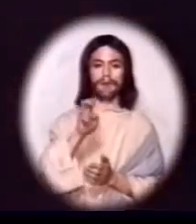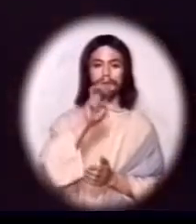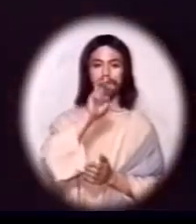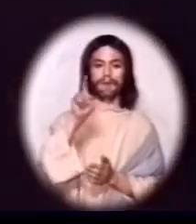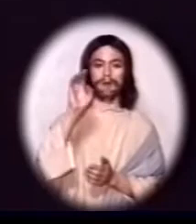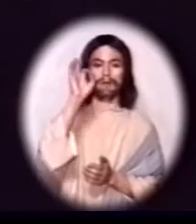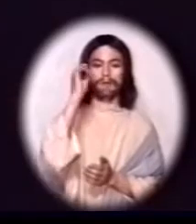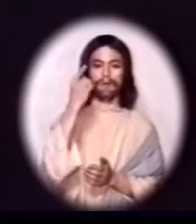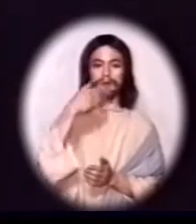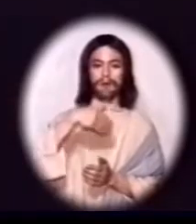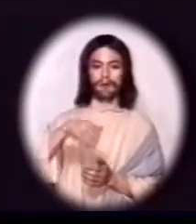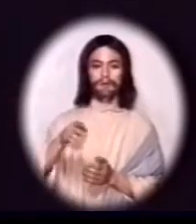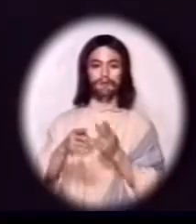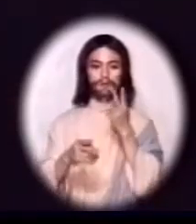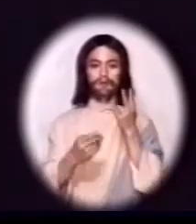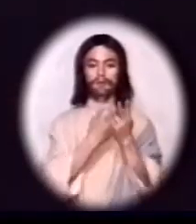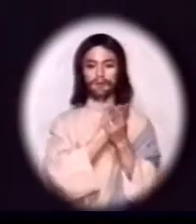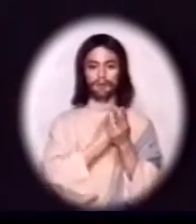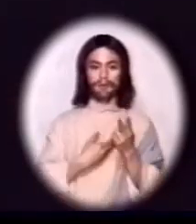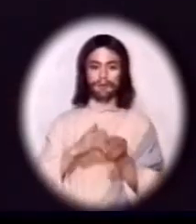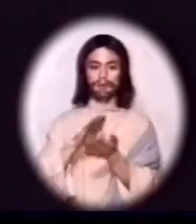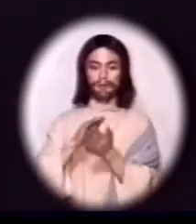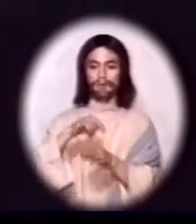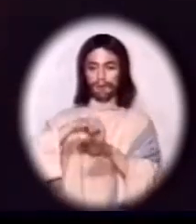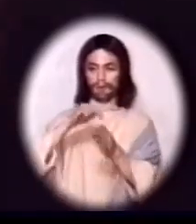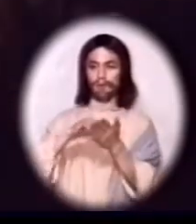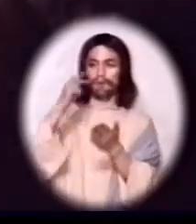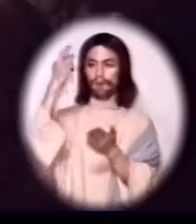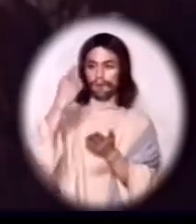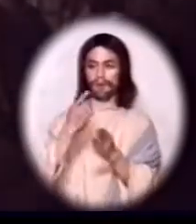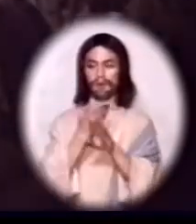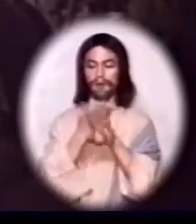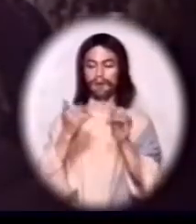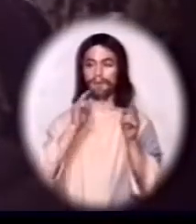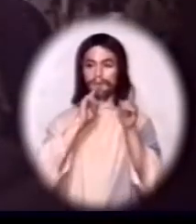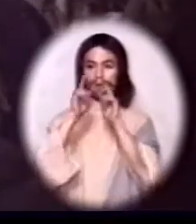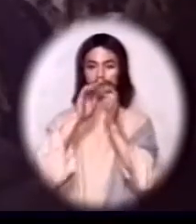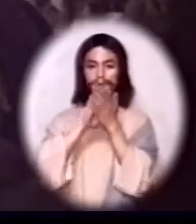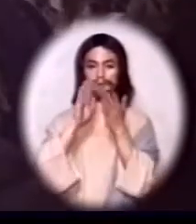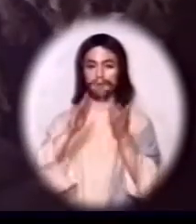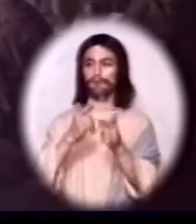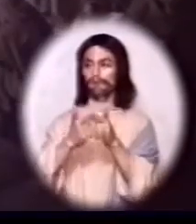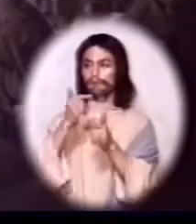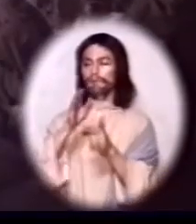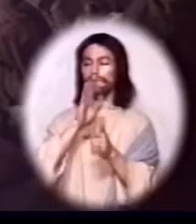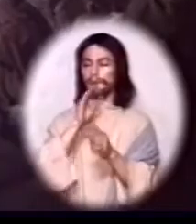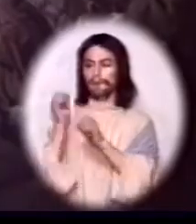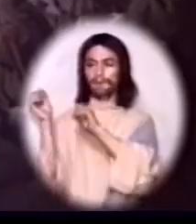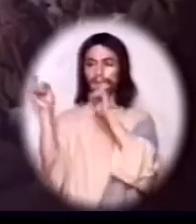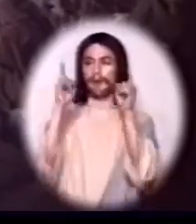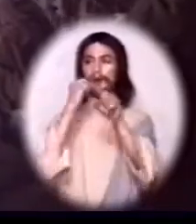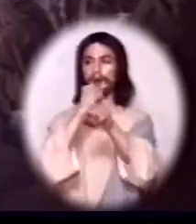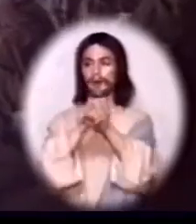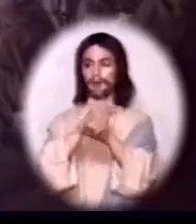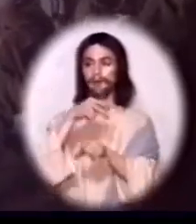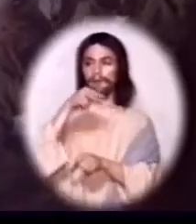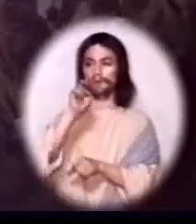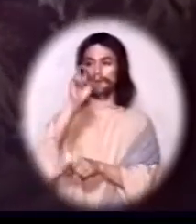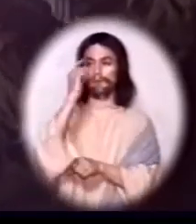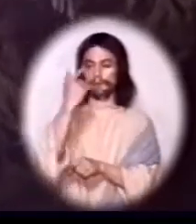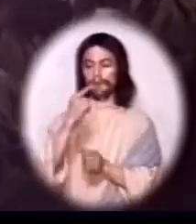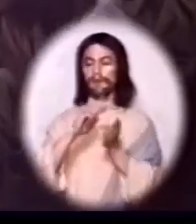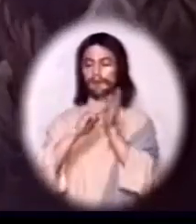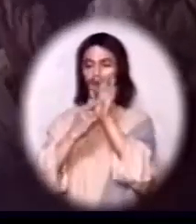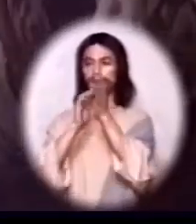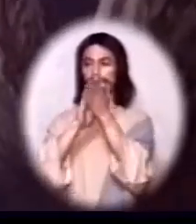엠마오로 가는 길에서 예수님을 만난 두 제자가 뜨거운 마음으로 돌아와 다른 사람들에게 말했습니다. 주께서 정말 살아나셨고